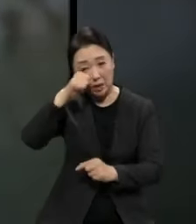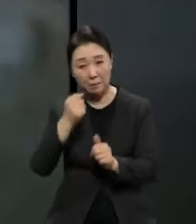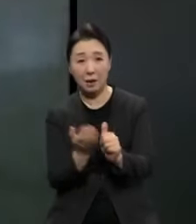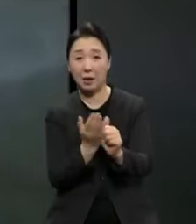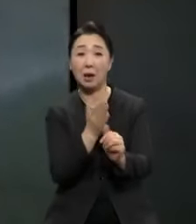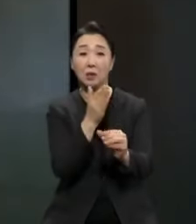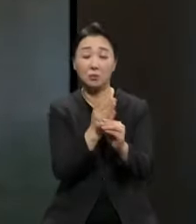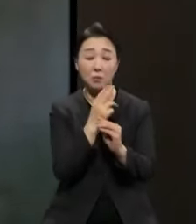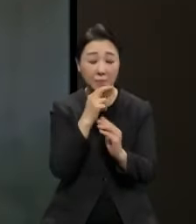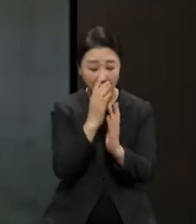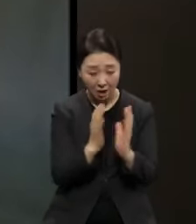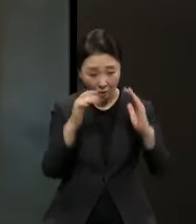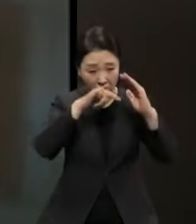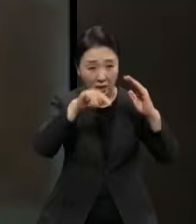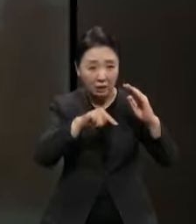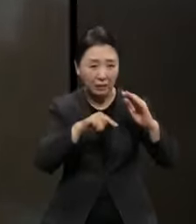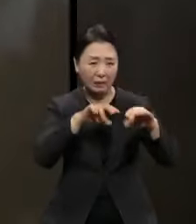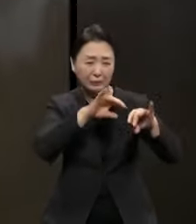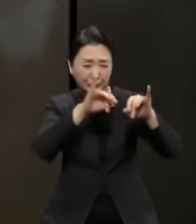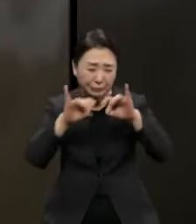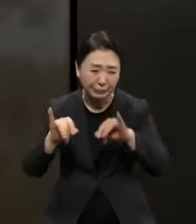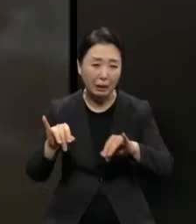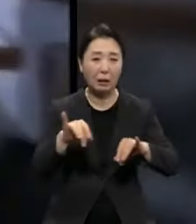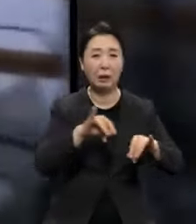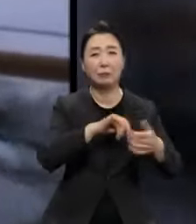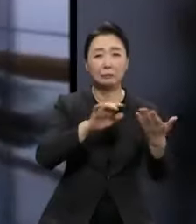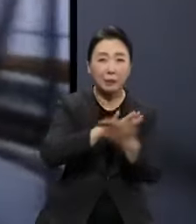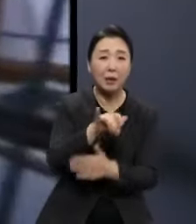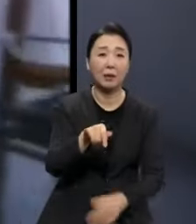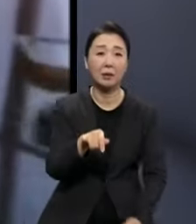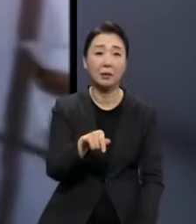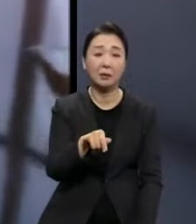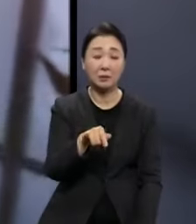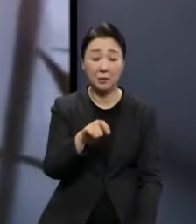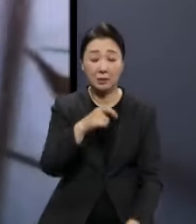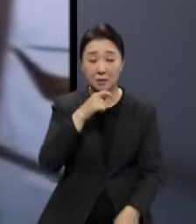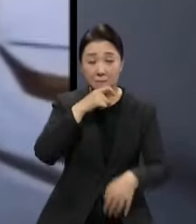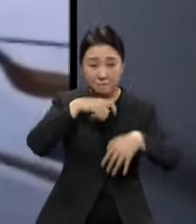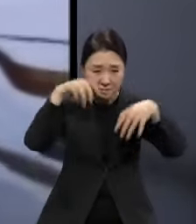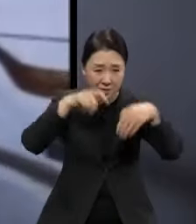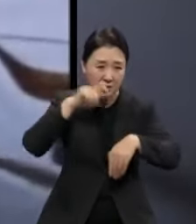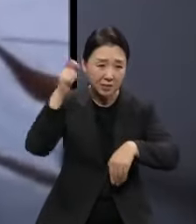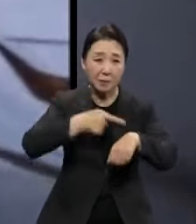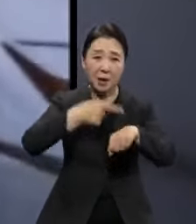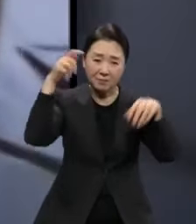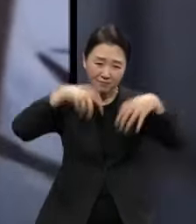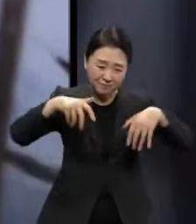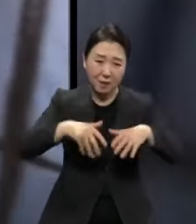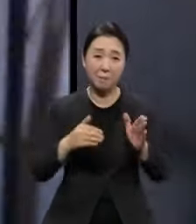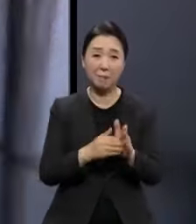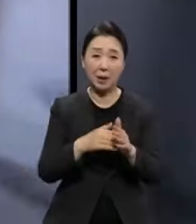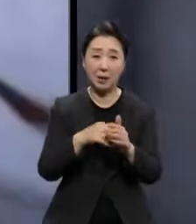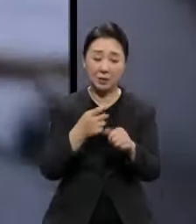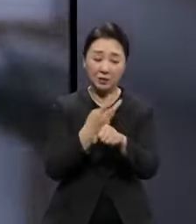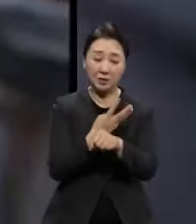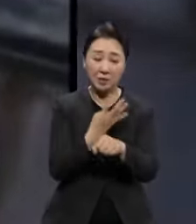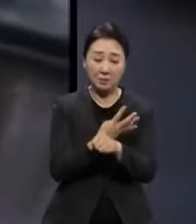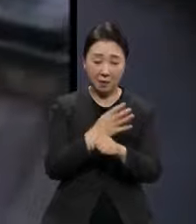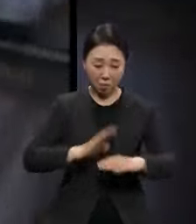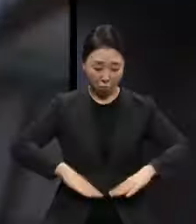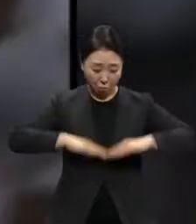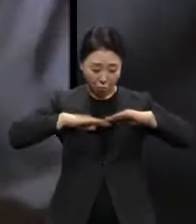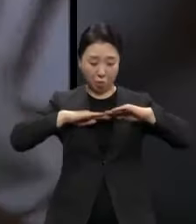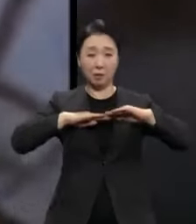비닐하우스 내부는 흙탕물에 뒤집혔습니다 비은 새벽 1시쯤 퍼붓기 시작하더니 선어 시간만에 성인 가슴